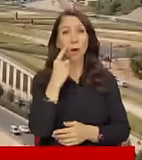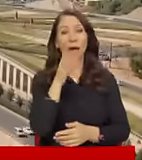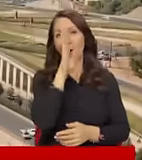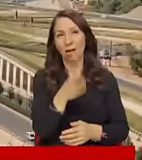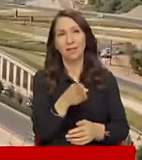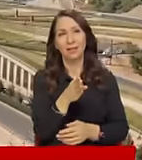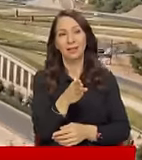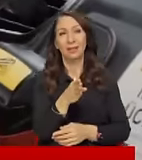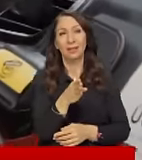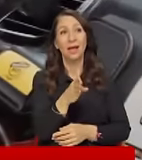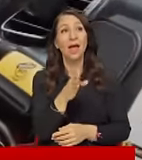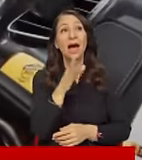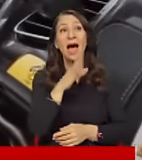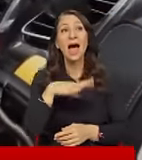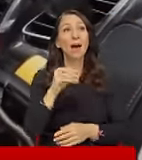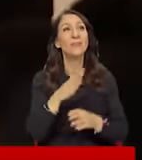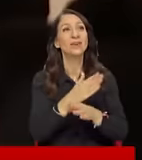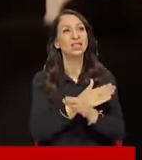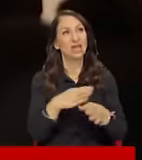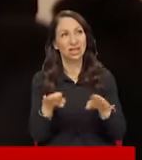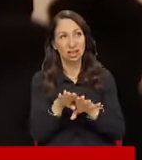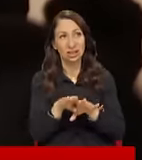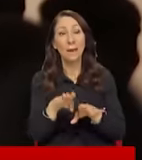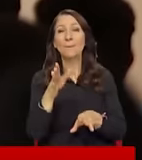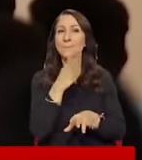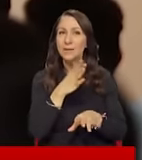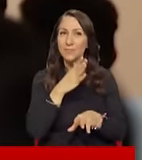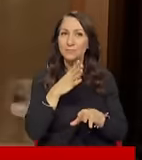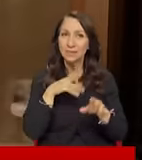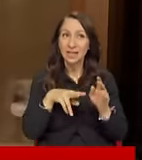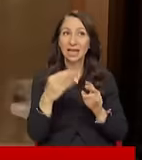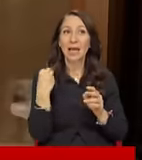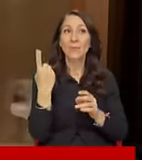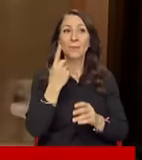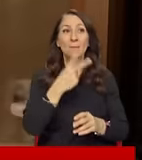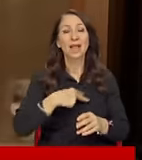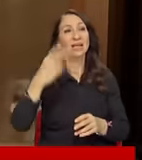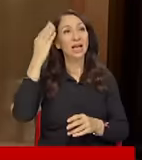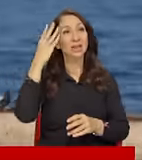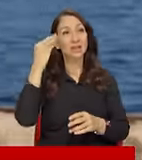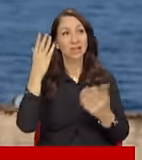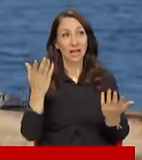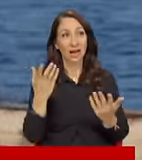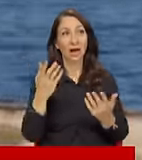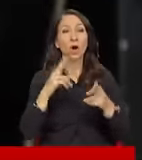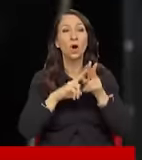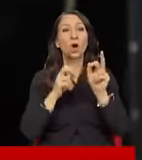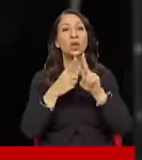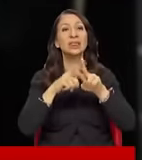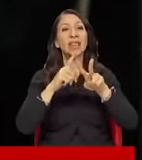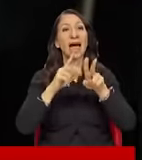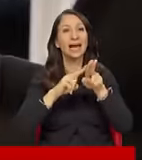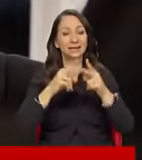adil, her bir yurttaşa eşit, bilimin ışığında yepyeni bir belediyecilik anlayışıyla konağın